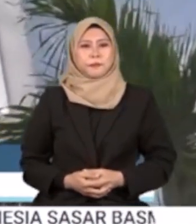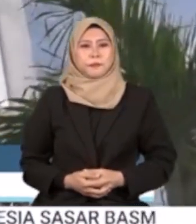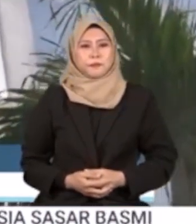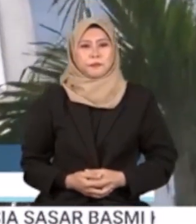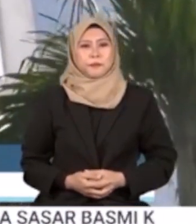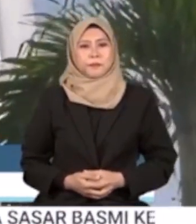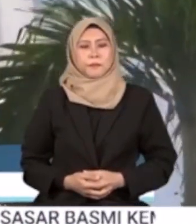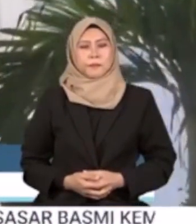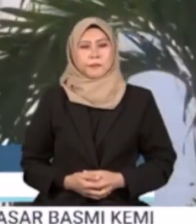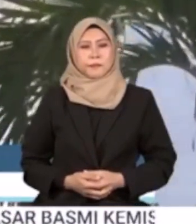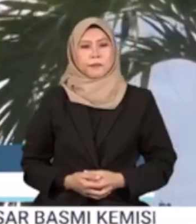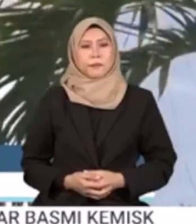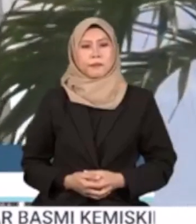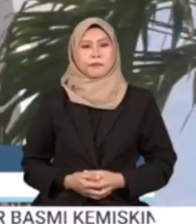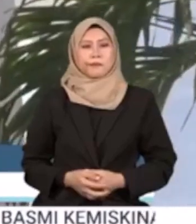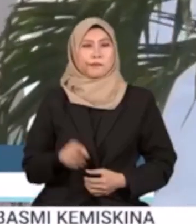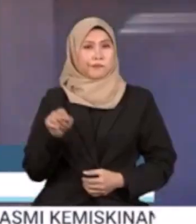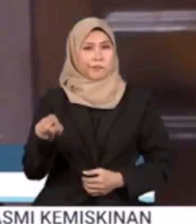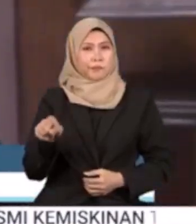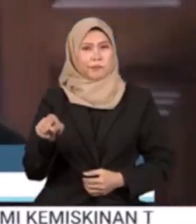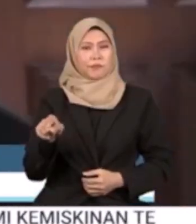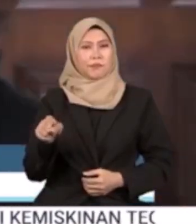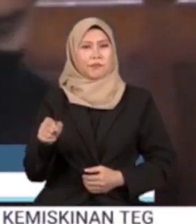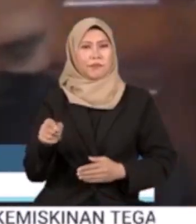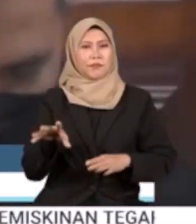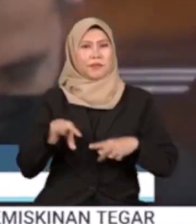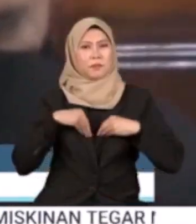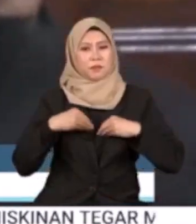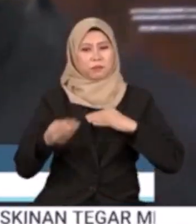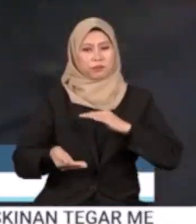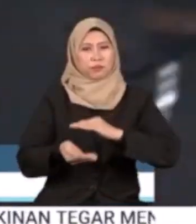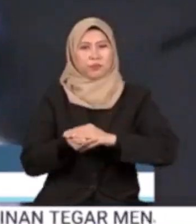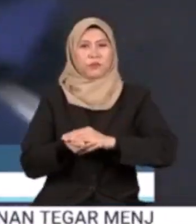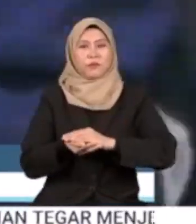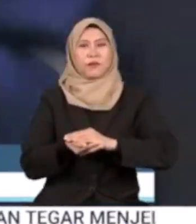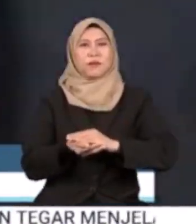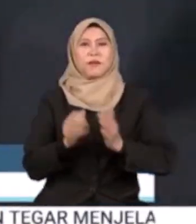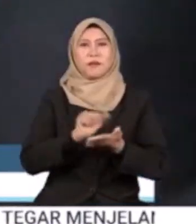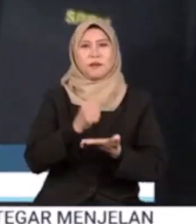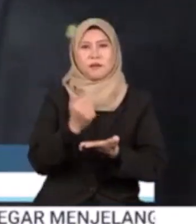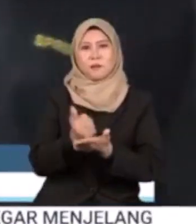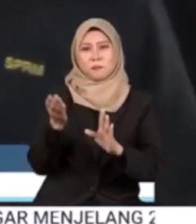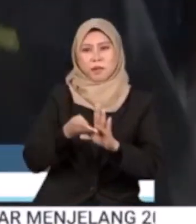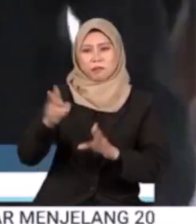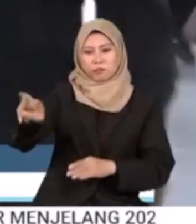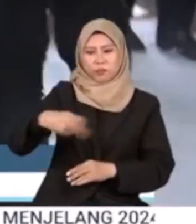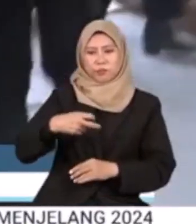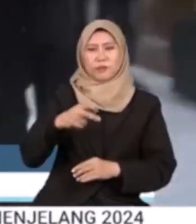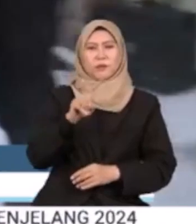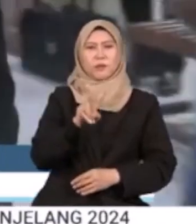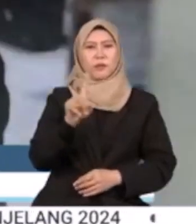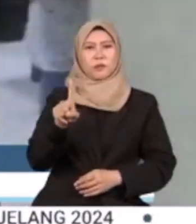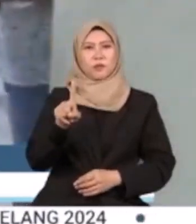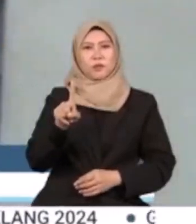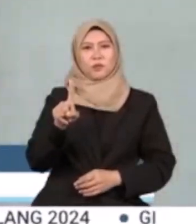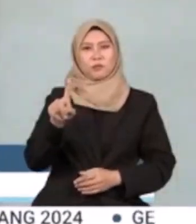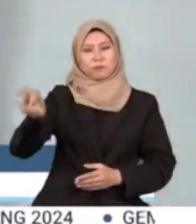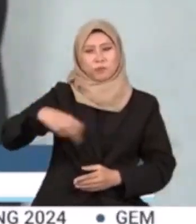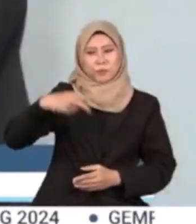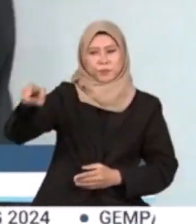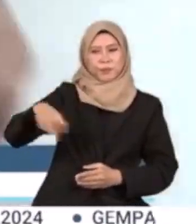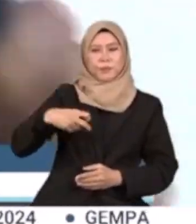batu mengikut pertuduhan dia didakwa menerima suapan daripada seorang individu menerusi akaun bank membabitkan 21 transaksi